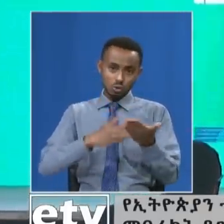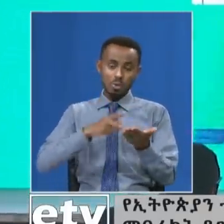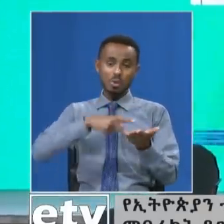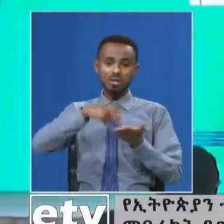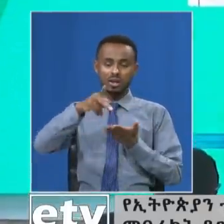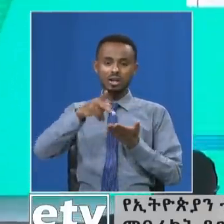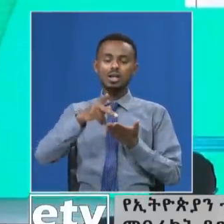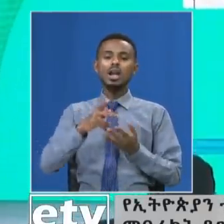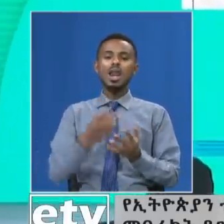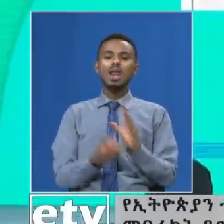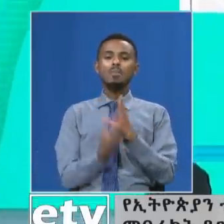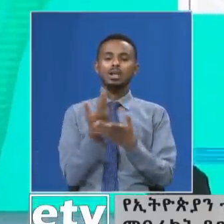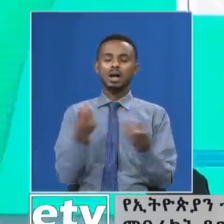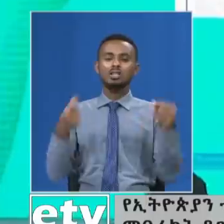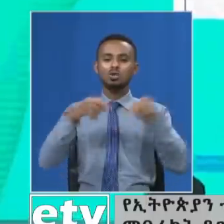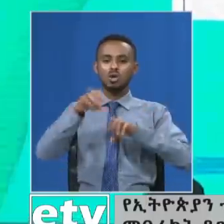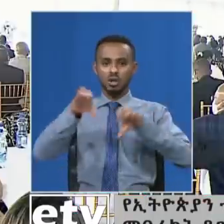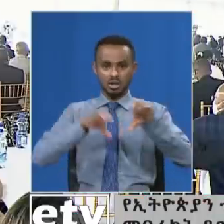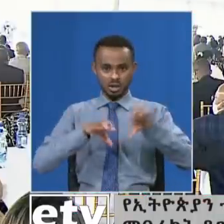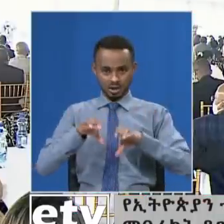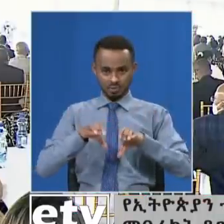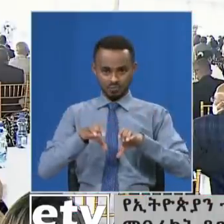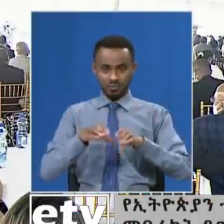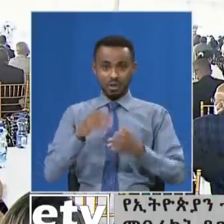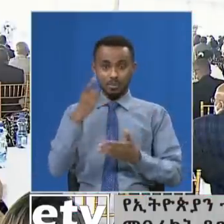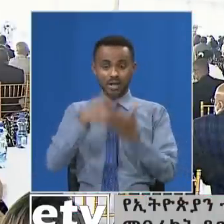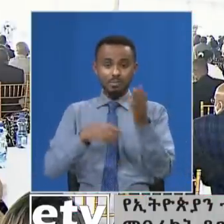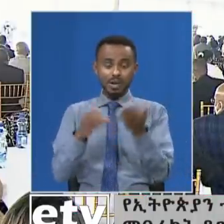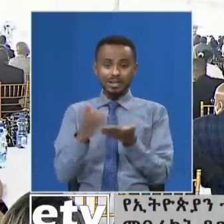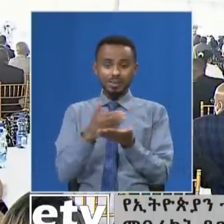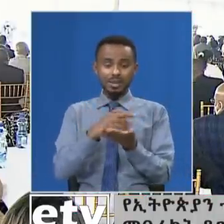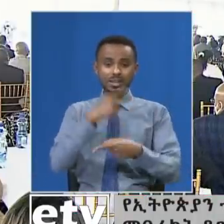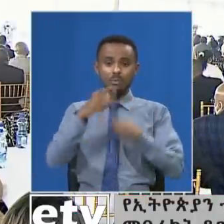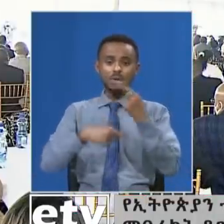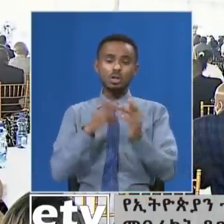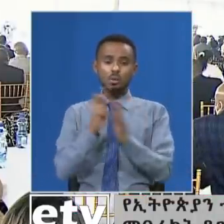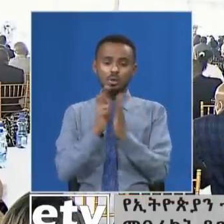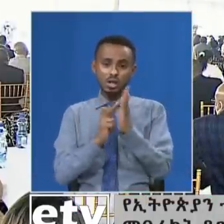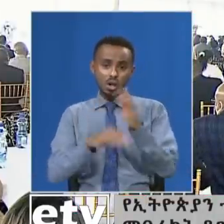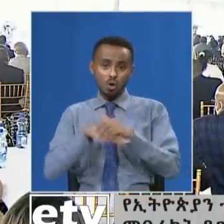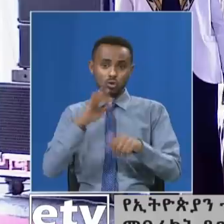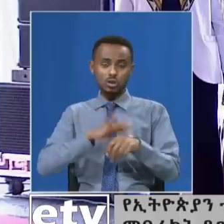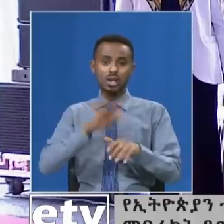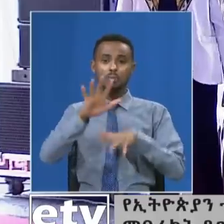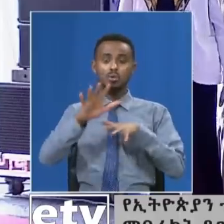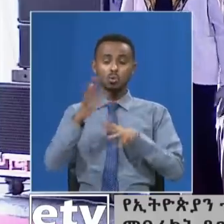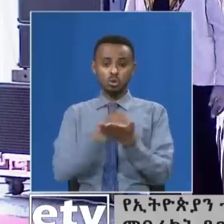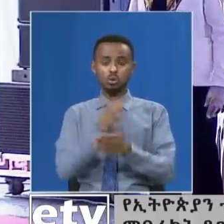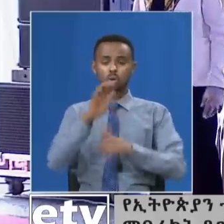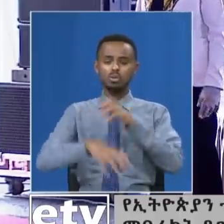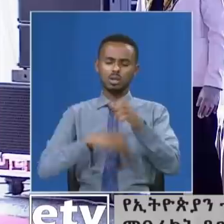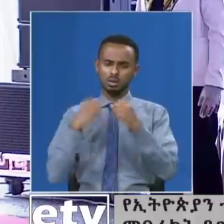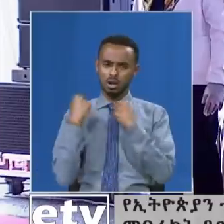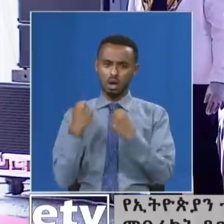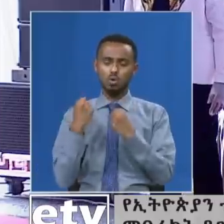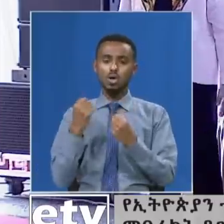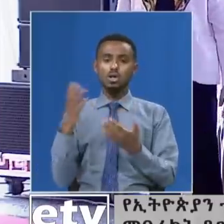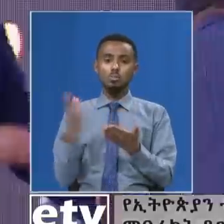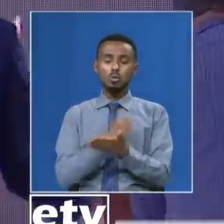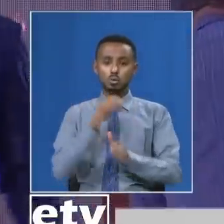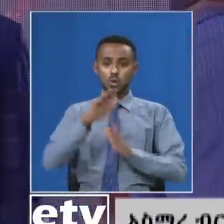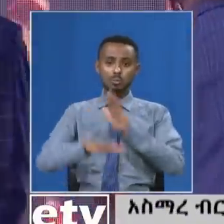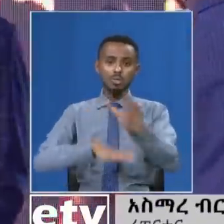በመክፈል ለልማት አስተዋጽኦ ያደርጋል። በግብር አሰባሰብ ሂደት በህገ ወጦች ላይ የሚወሰደው እርምጃ ተጠናክሮ